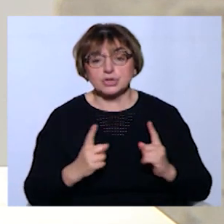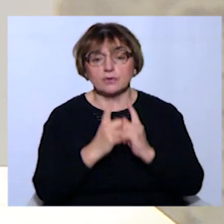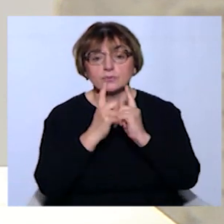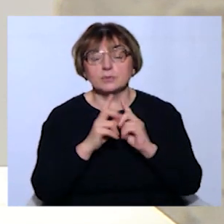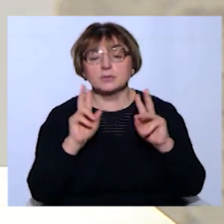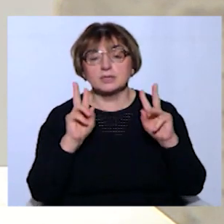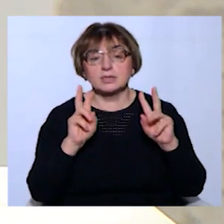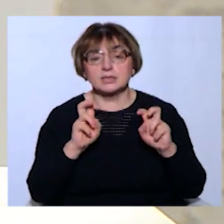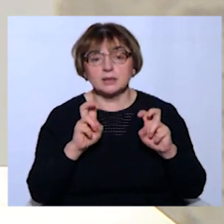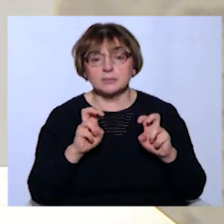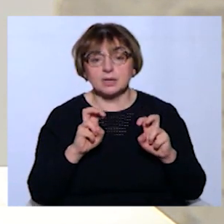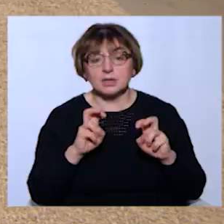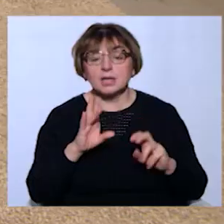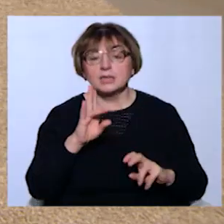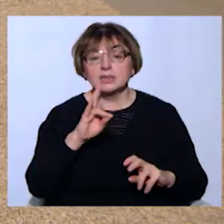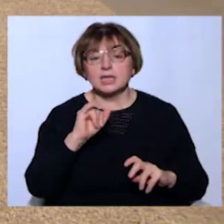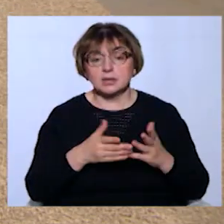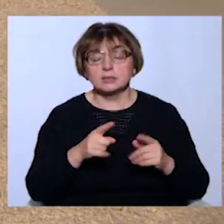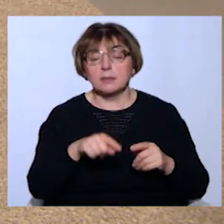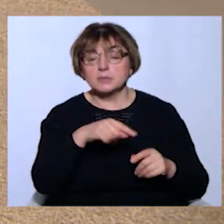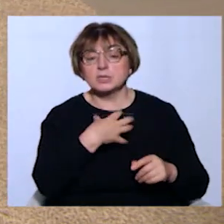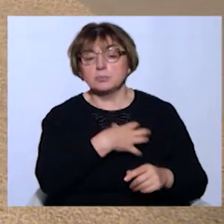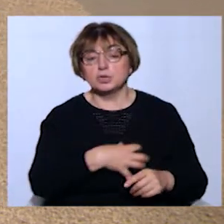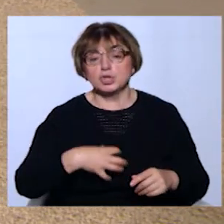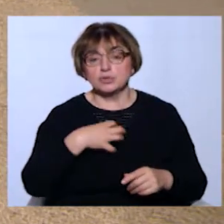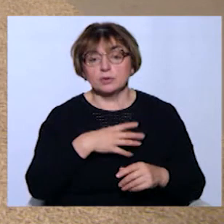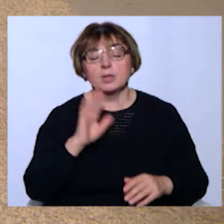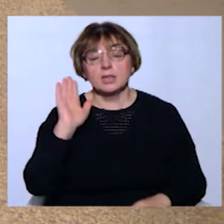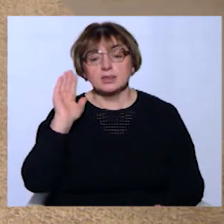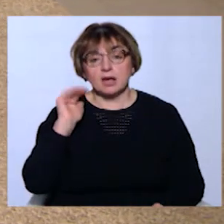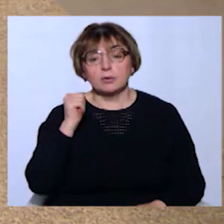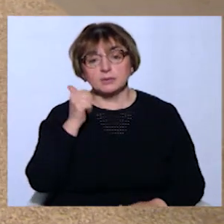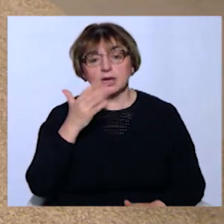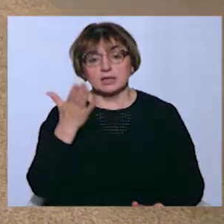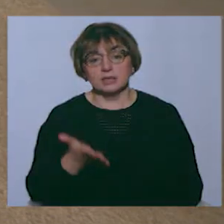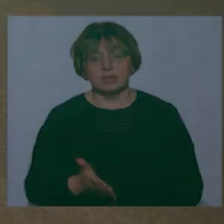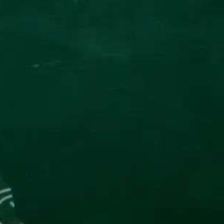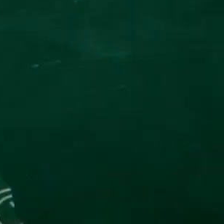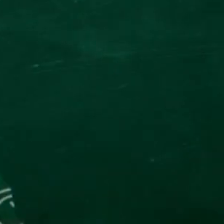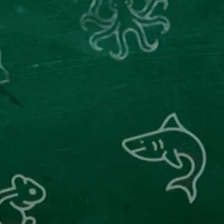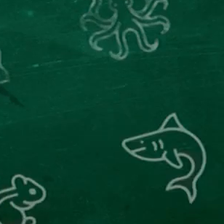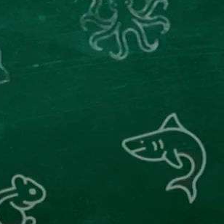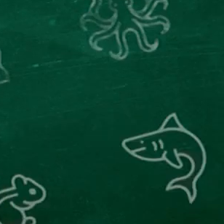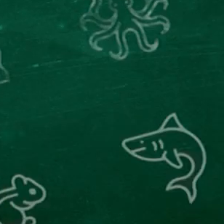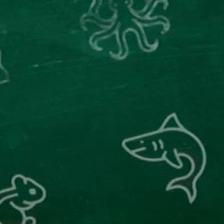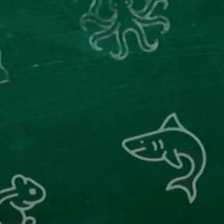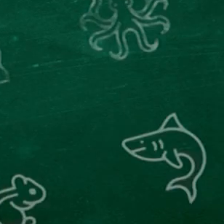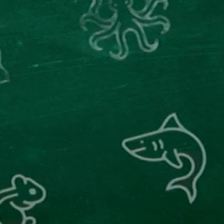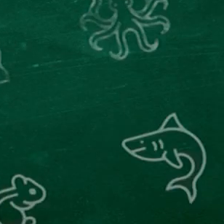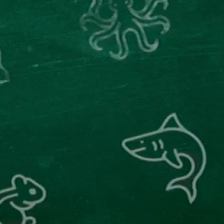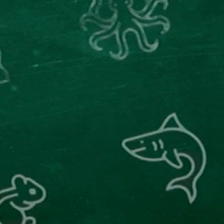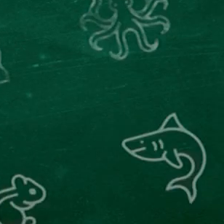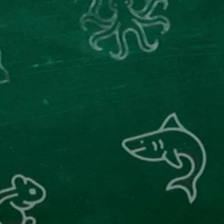შევხვდებით თემით ნიადაგი და მისი მნიშვნელობა. კარგად ზანდებოდეთ, ნახვამდის.